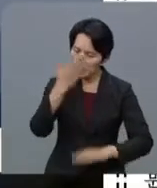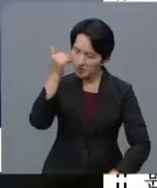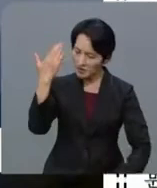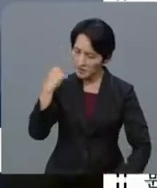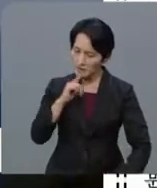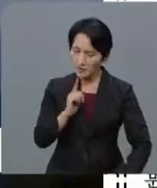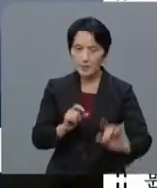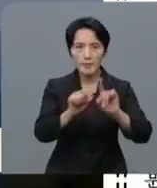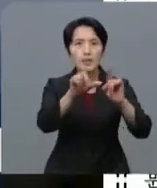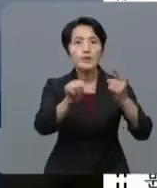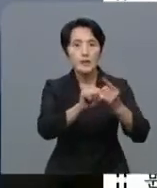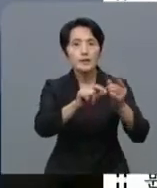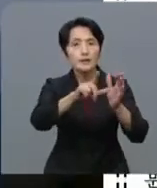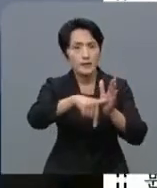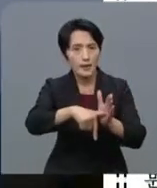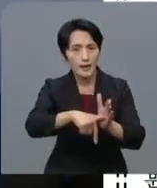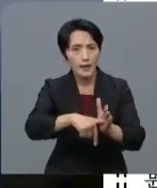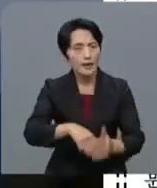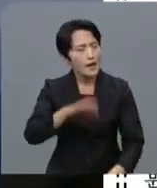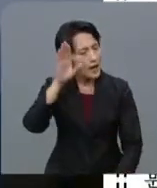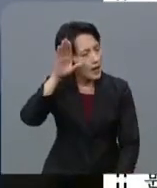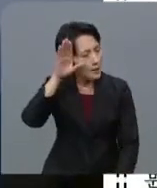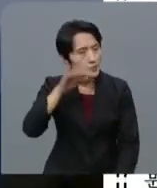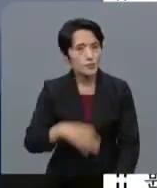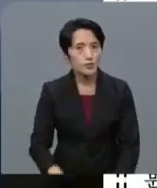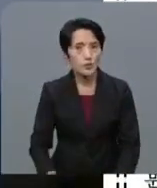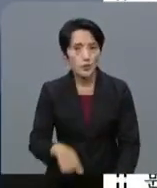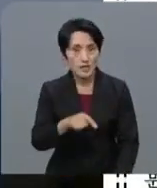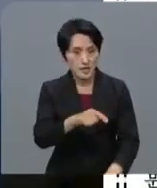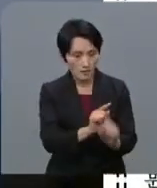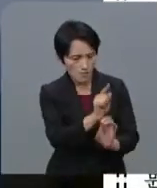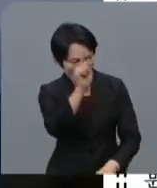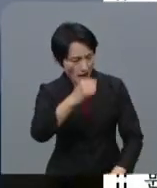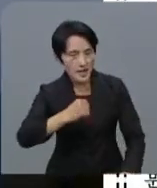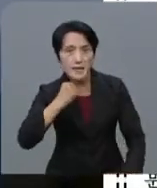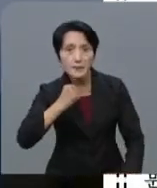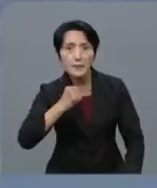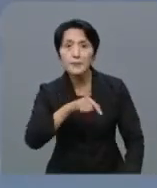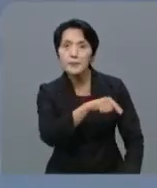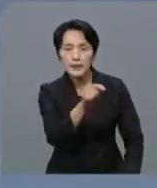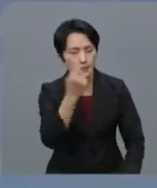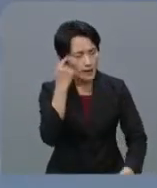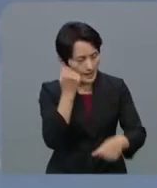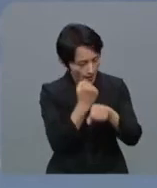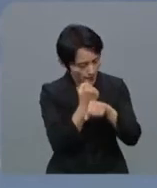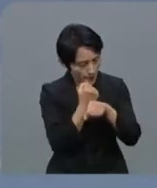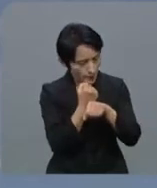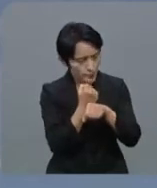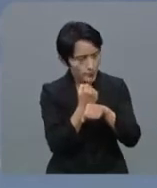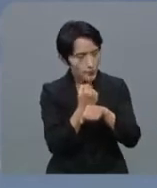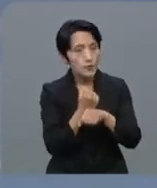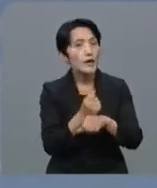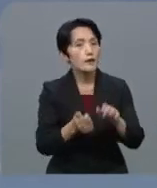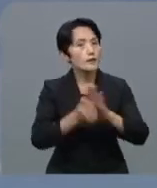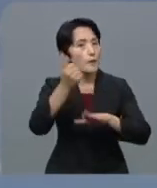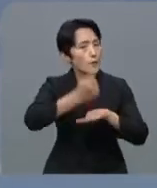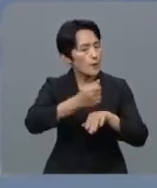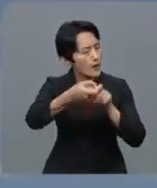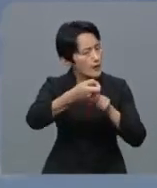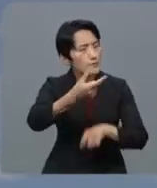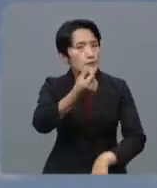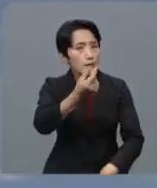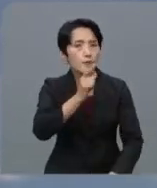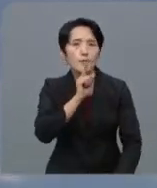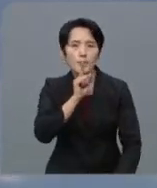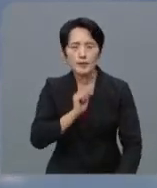ракетам на жидком топливе и требуется достаточно длительное время для заправки эксперты предполагают что испытанная